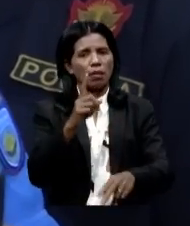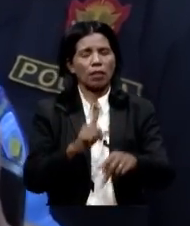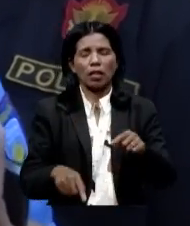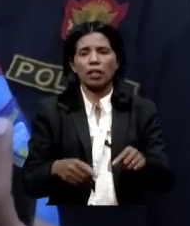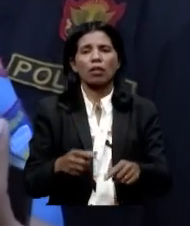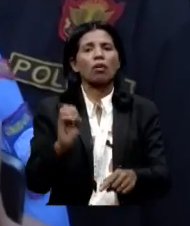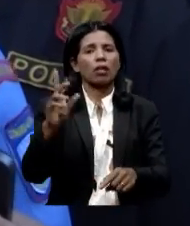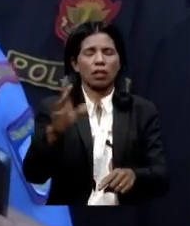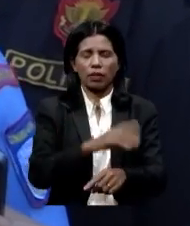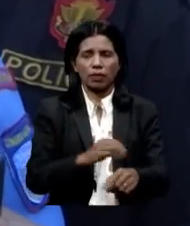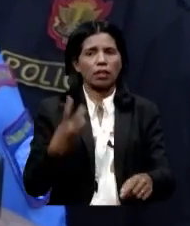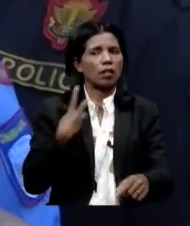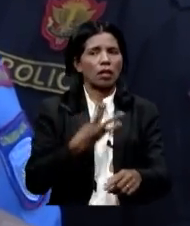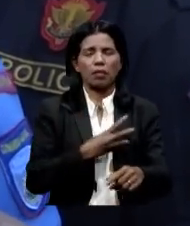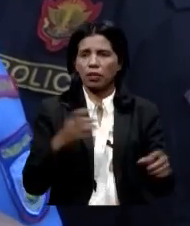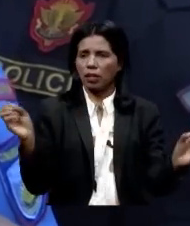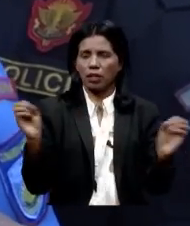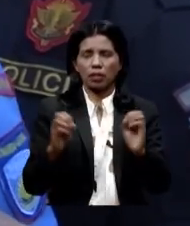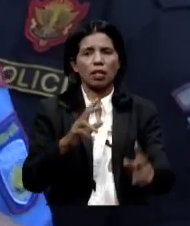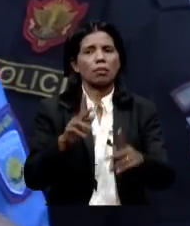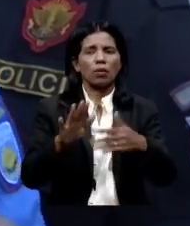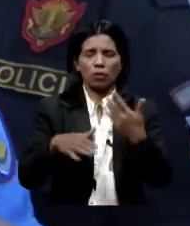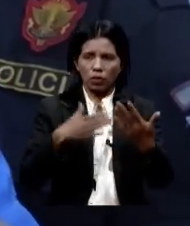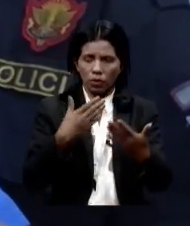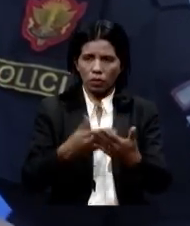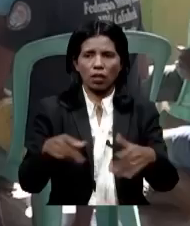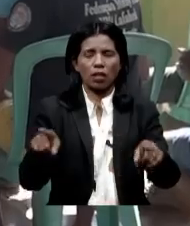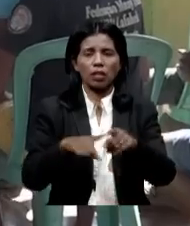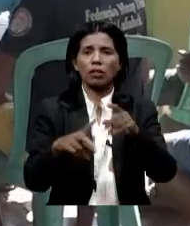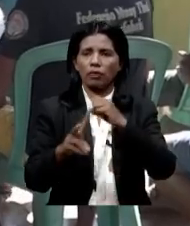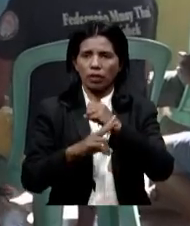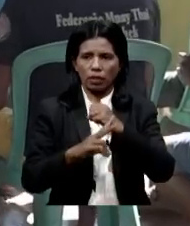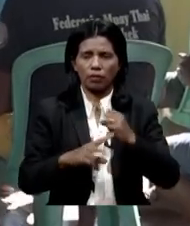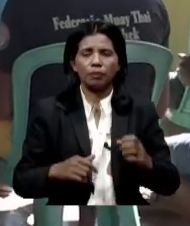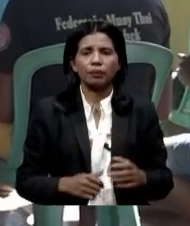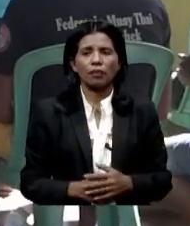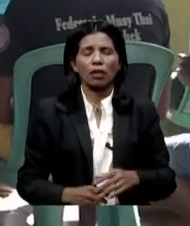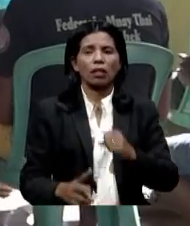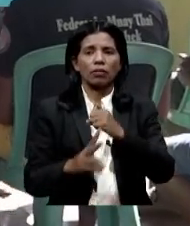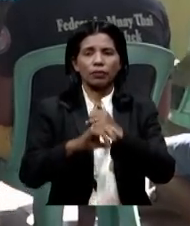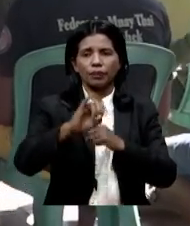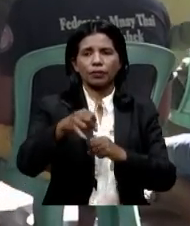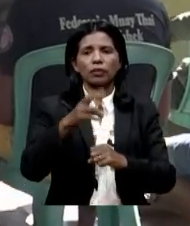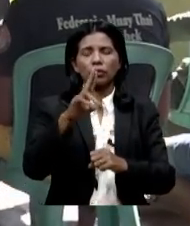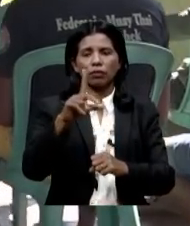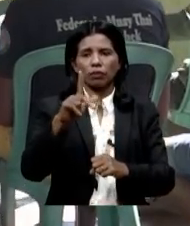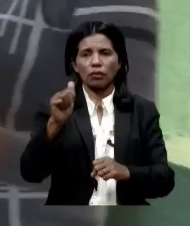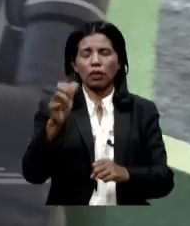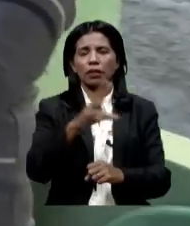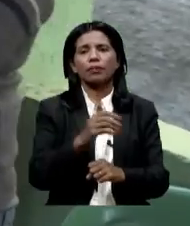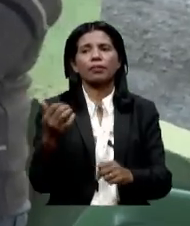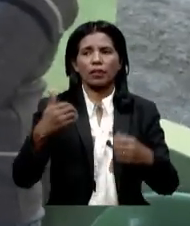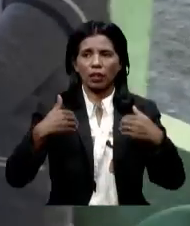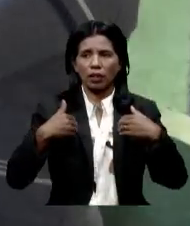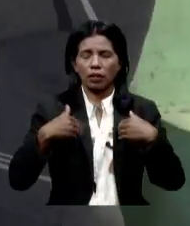sane ami se la tolera ba komunidade ki kuan sira ne sane mak sai vitima vitima Zulia Câmara da Silva hateten antes ne ia